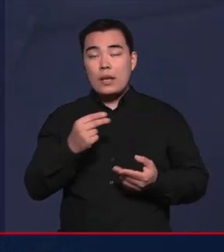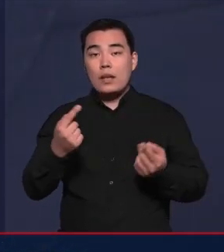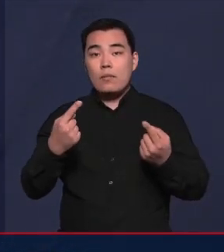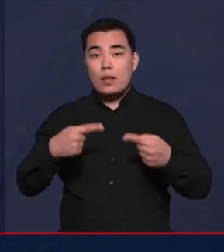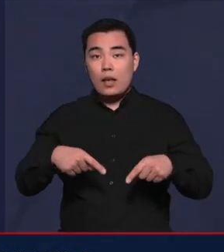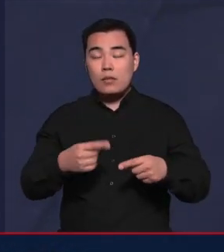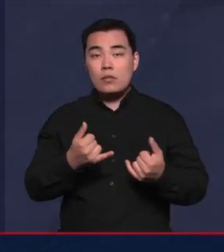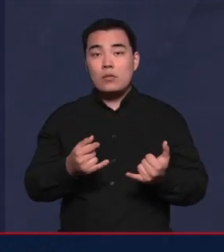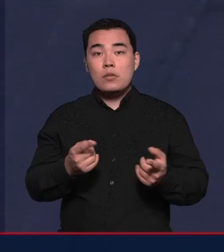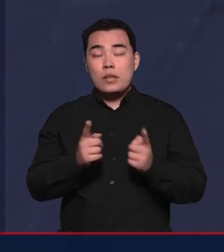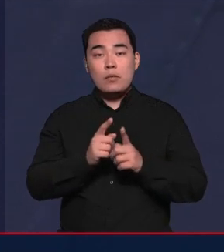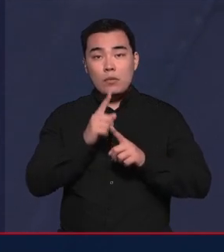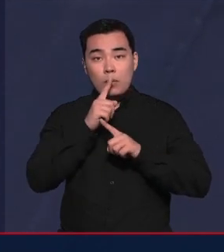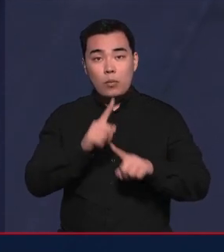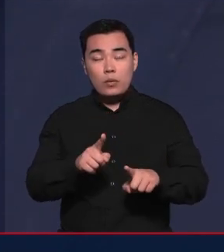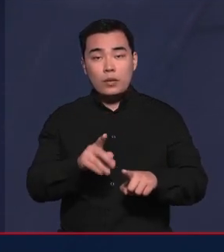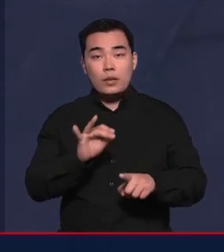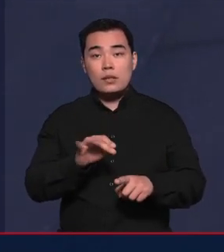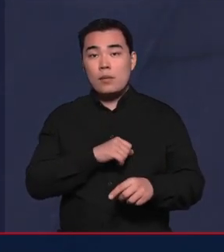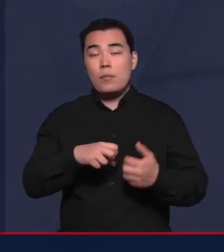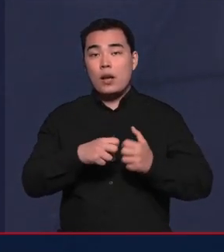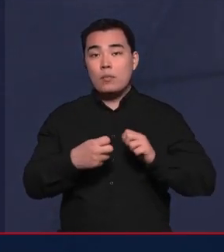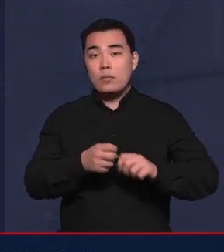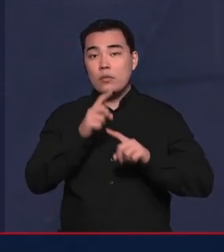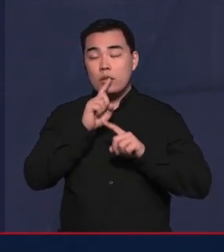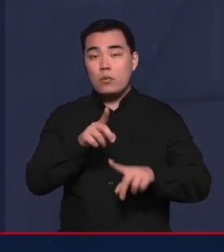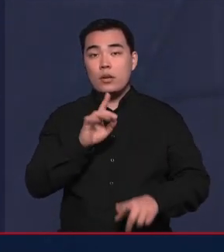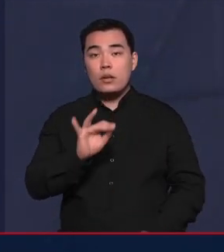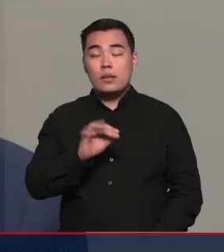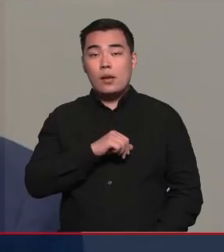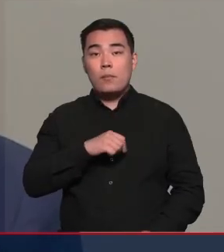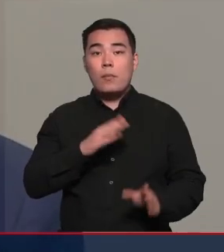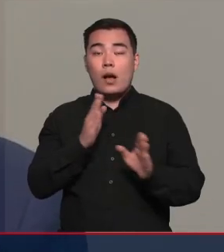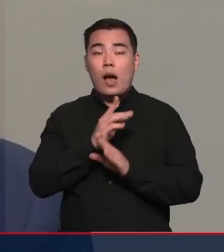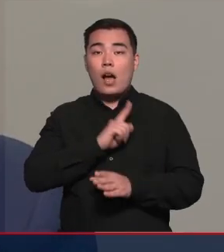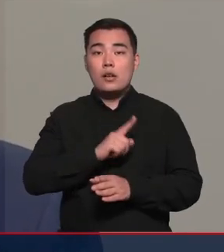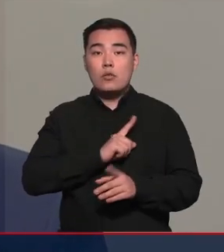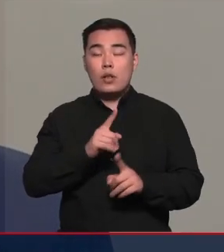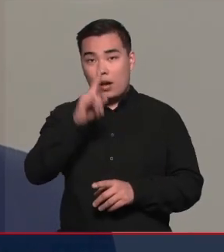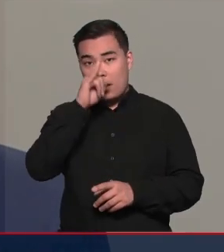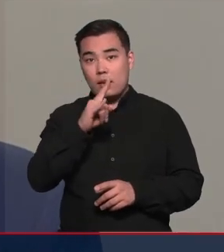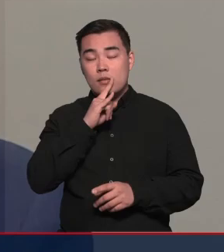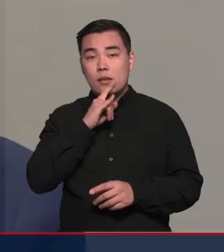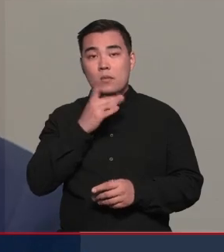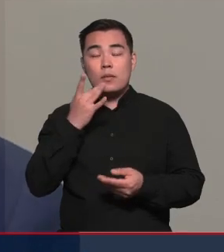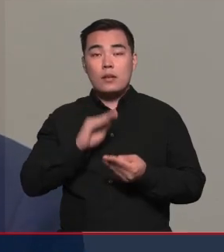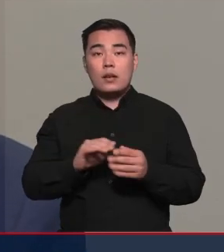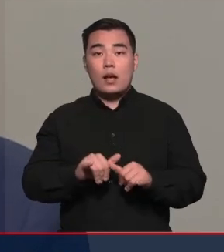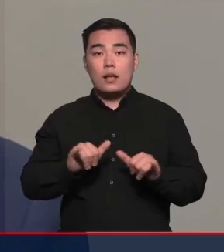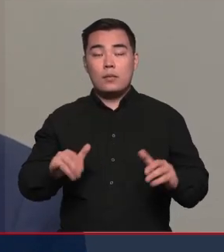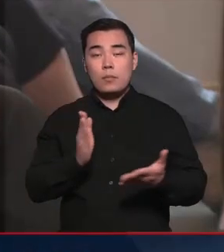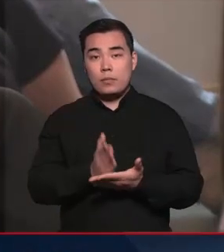сөзі кездеспейді. Біз ол жолдаудың астарында прагматикалық идеологияны көре аламыз, яғни Қазақстан тұрақты дамып келе жатыр.